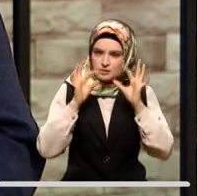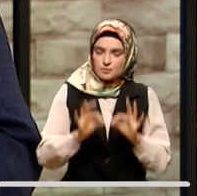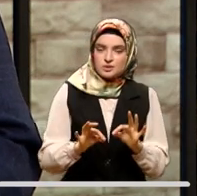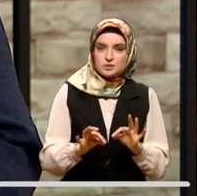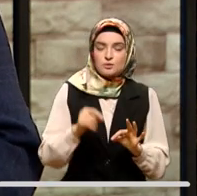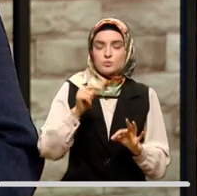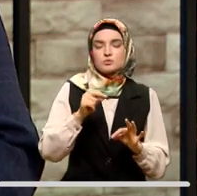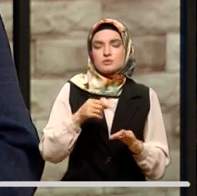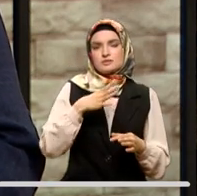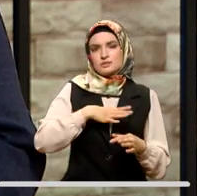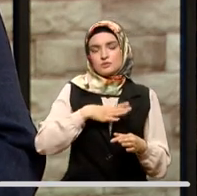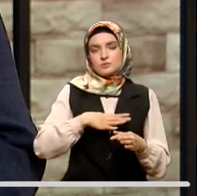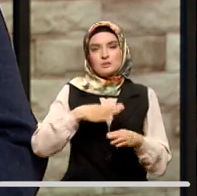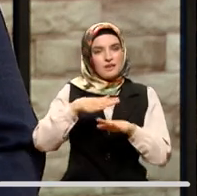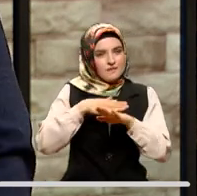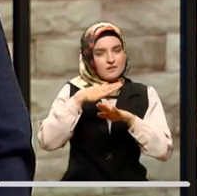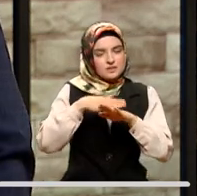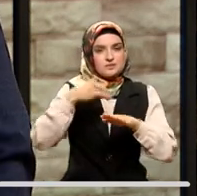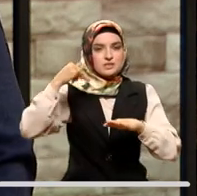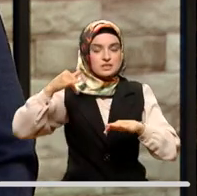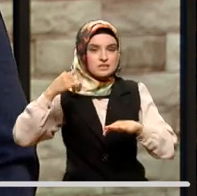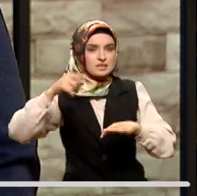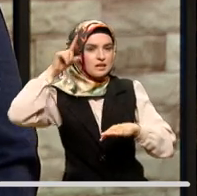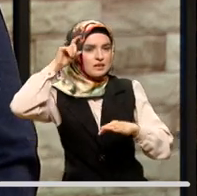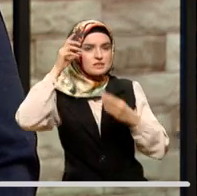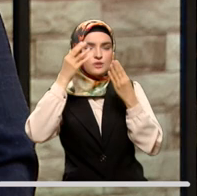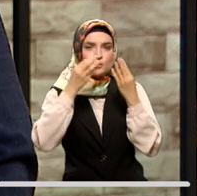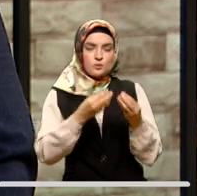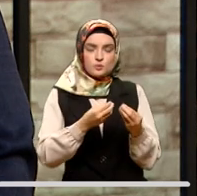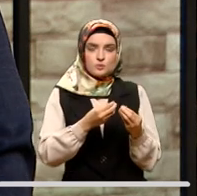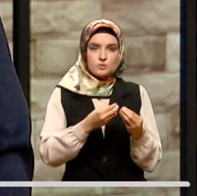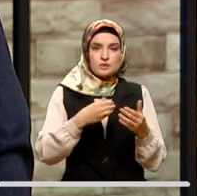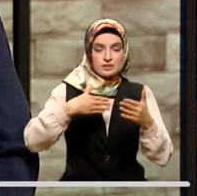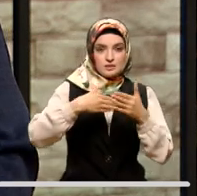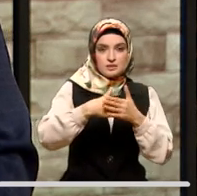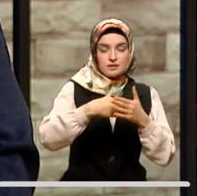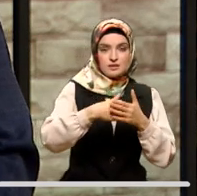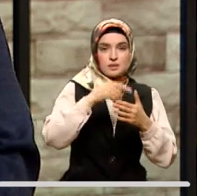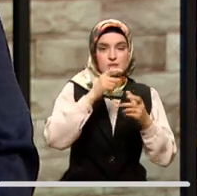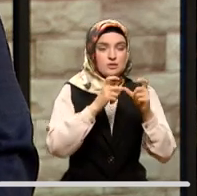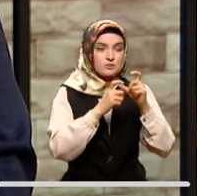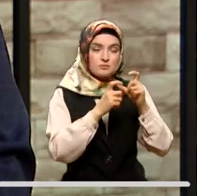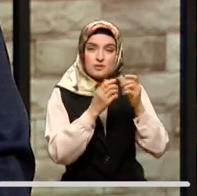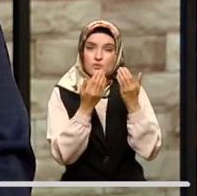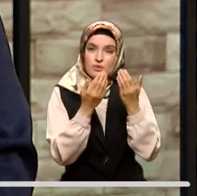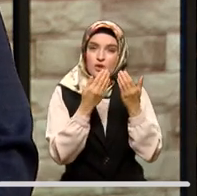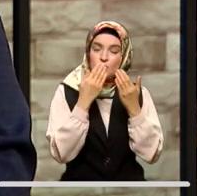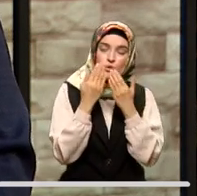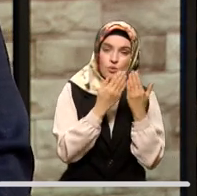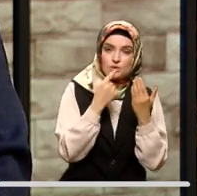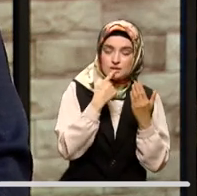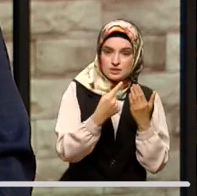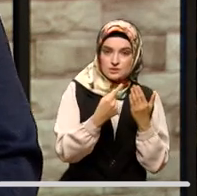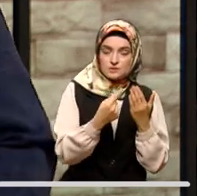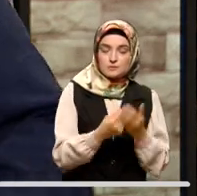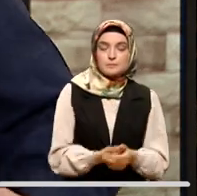işte bunları bekliyorum. Yavaş yavaş yanında da aklının ölçüsü alabildiği ölçüde işte ne Sübhaneke oku diyoruz değil mi? Mesela Allahümme